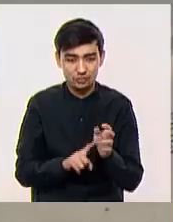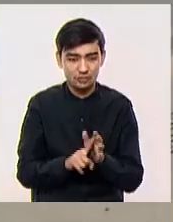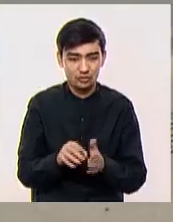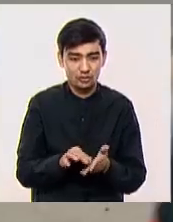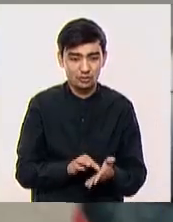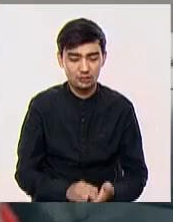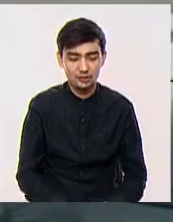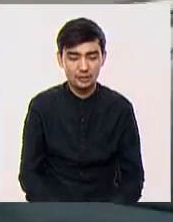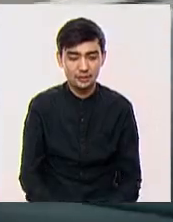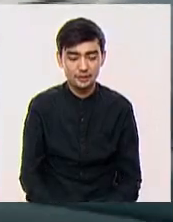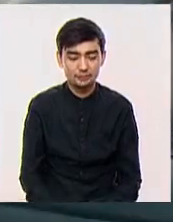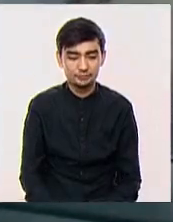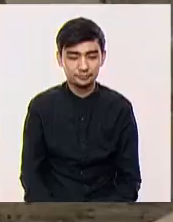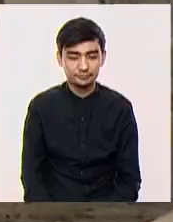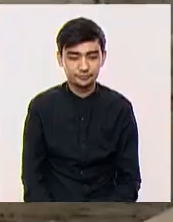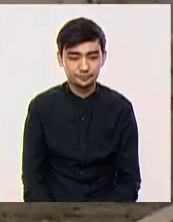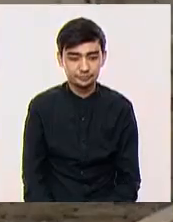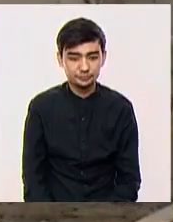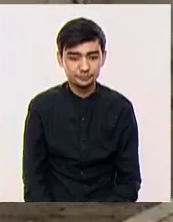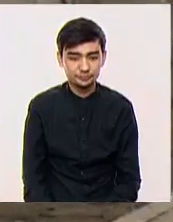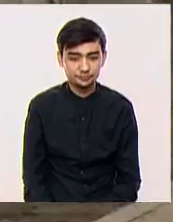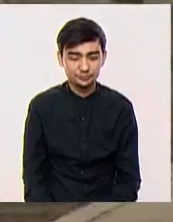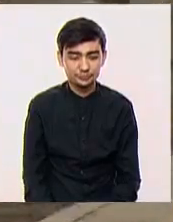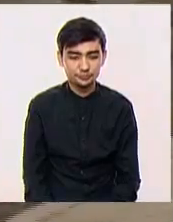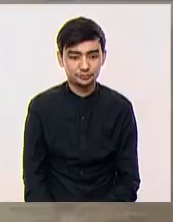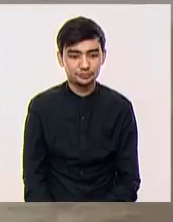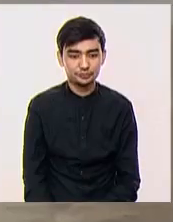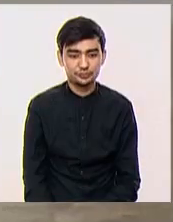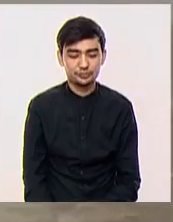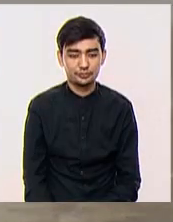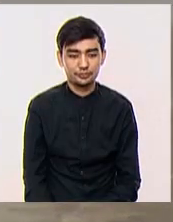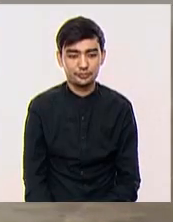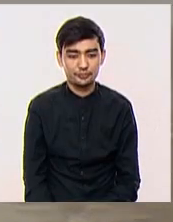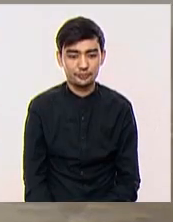Ардак Камал, Сергей Шуйский, Информбюро, Алматы.